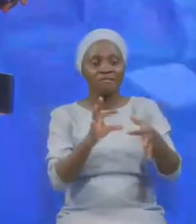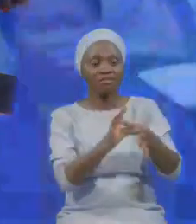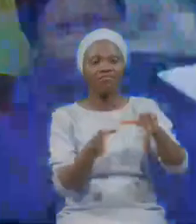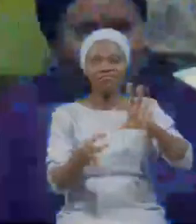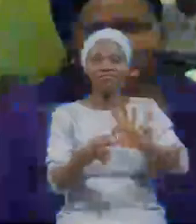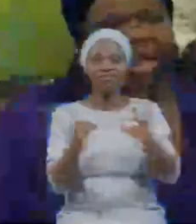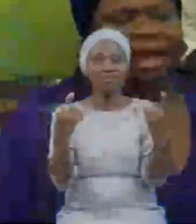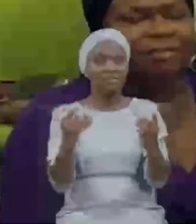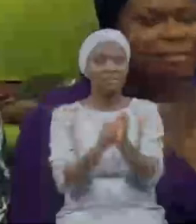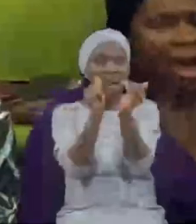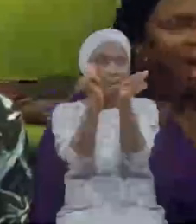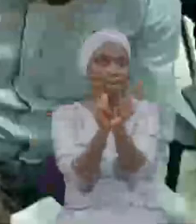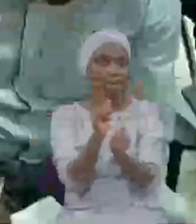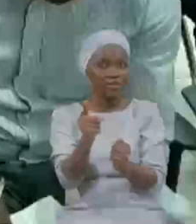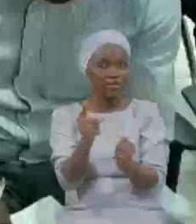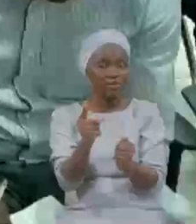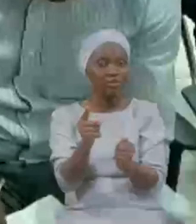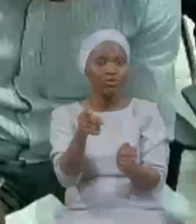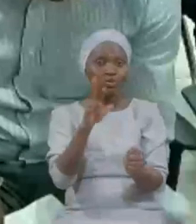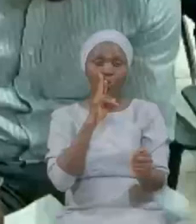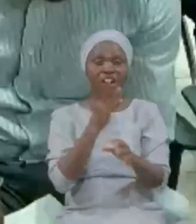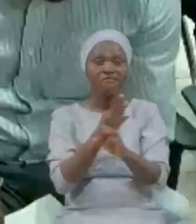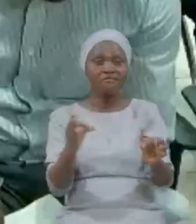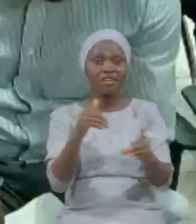vous lient sont brisées au nom de Jésus.